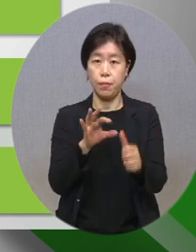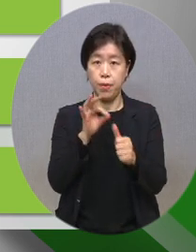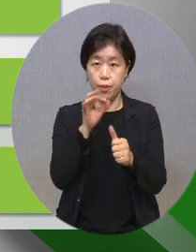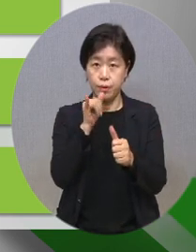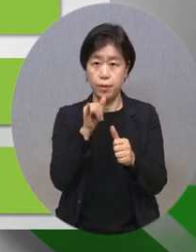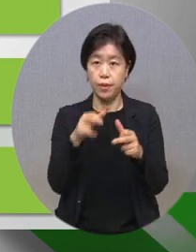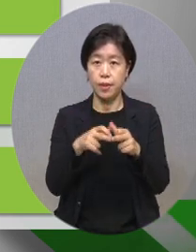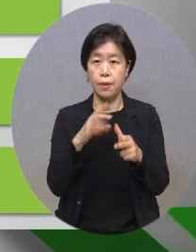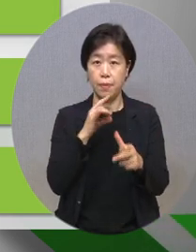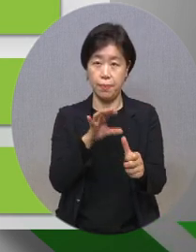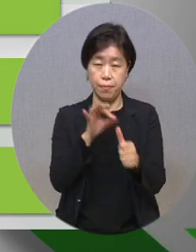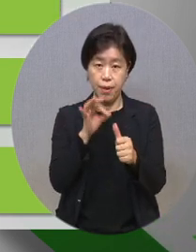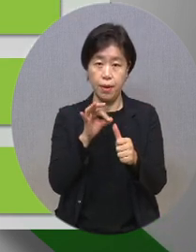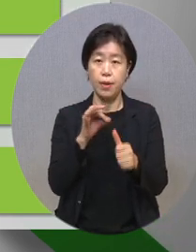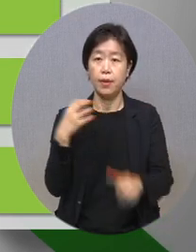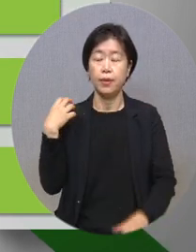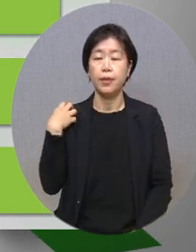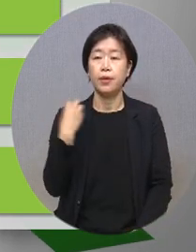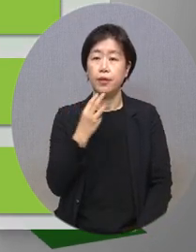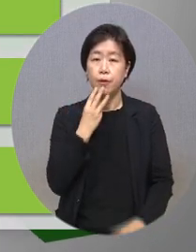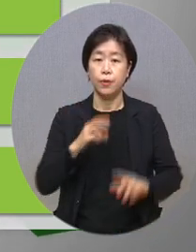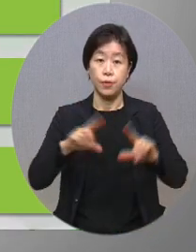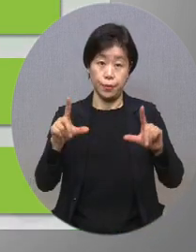서울 동부지사입니다.